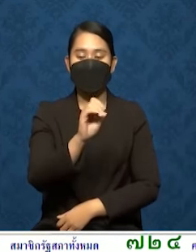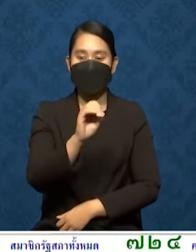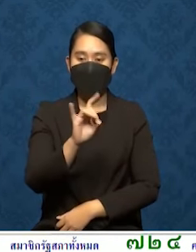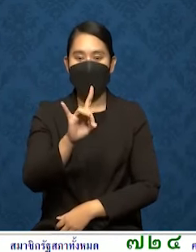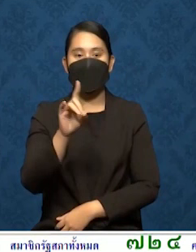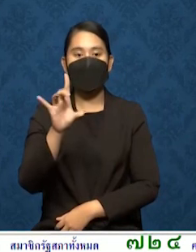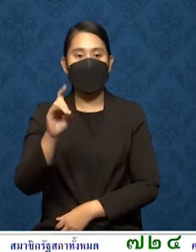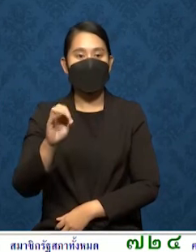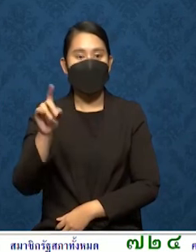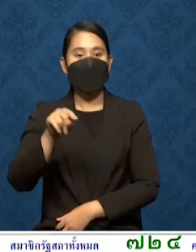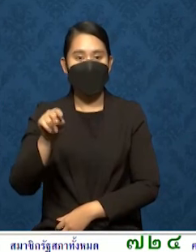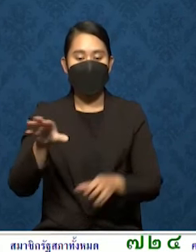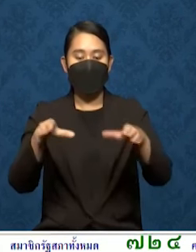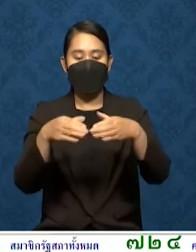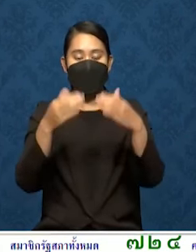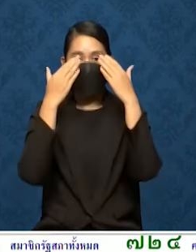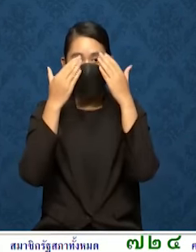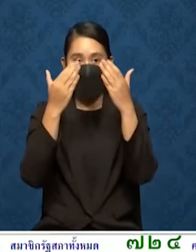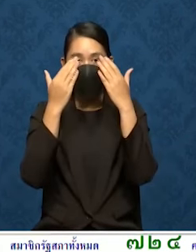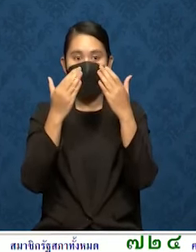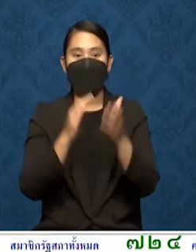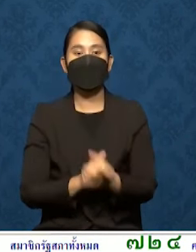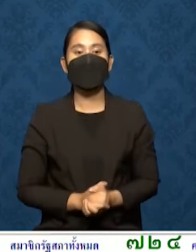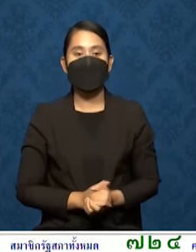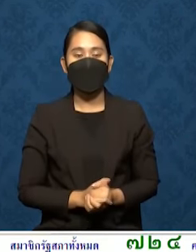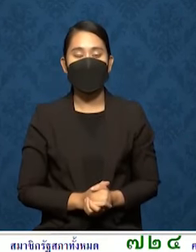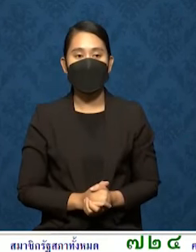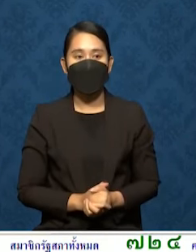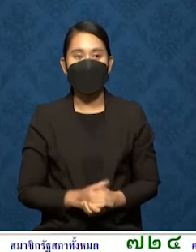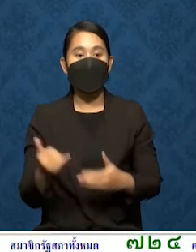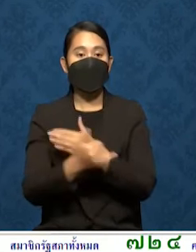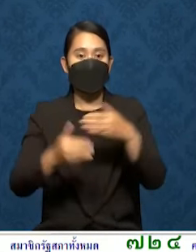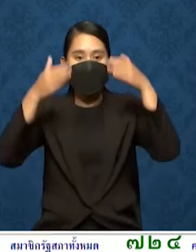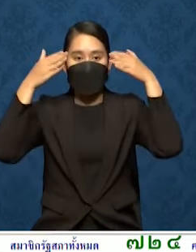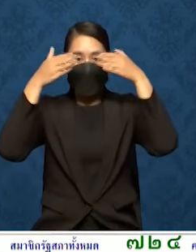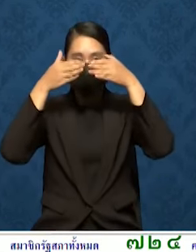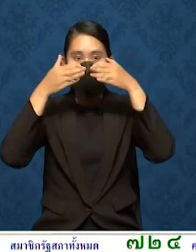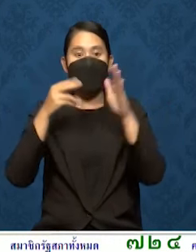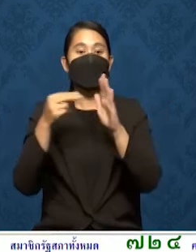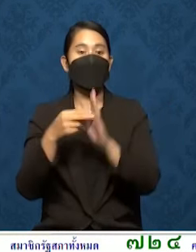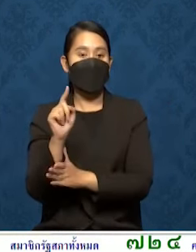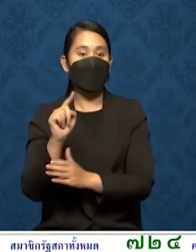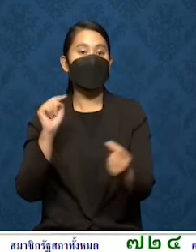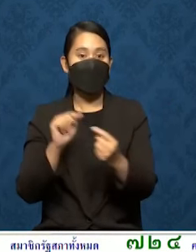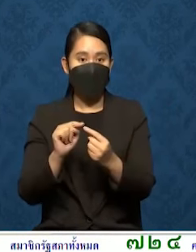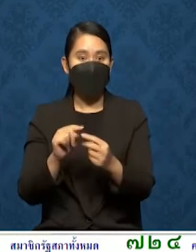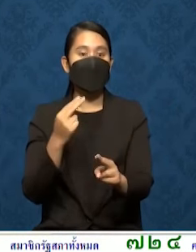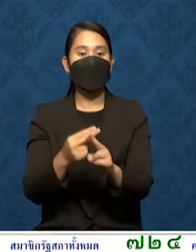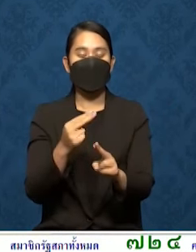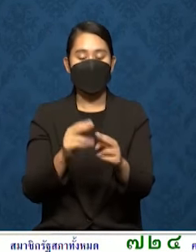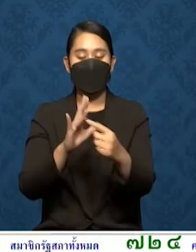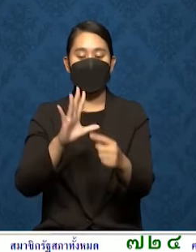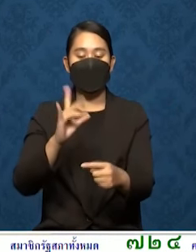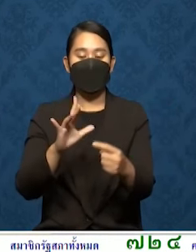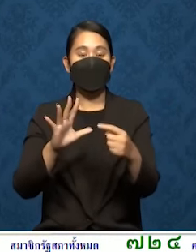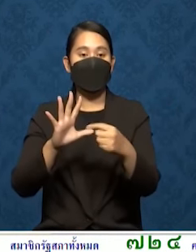98-99% เขานับถือศาสนาอิสลามเขาจะบอกว่าศาสนาของอินโดนีเซียส่วนใหญ่เป็นสายของท่านเชคดาวุฒเชคด